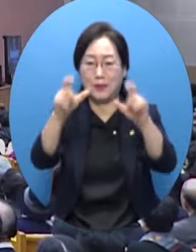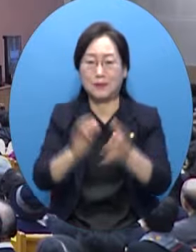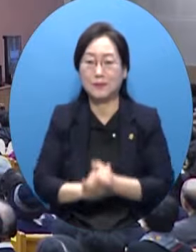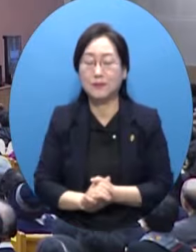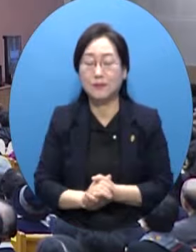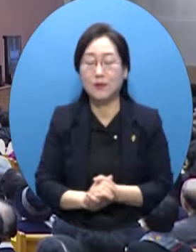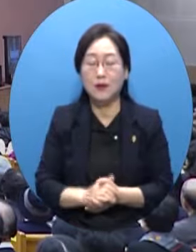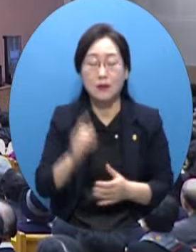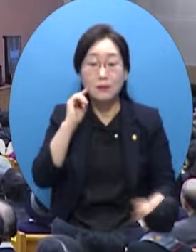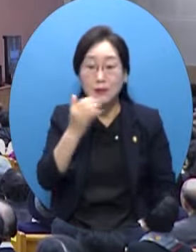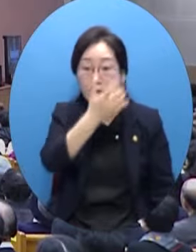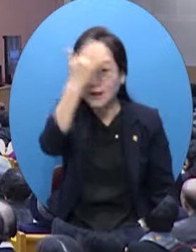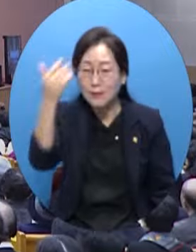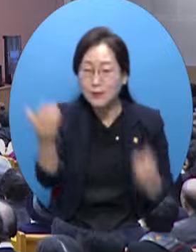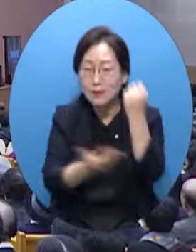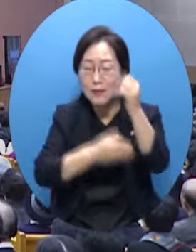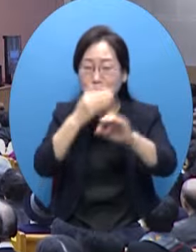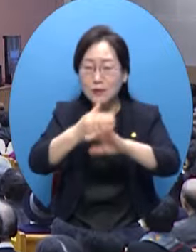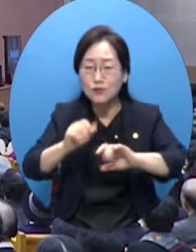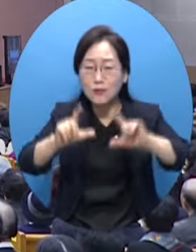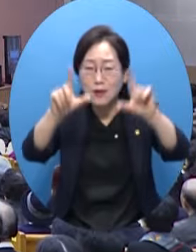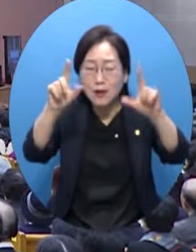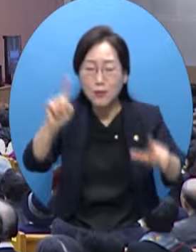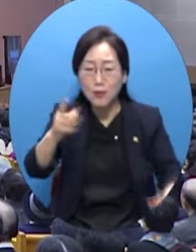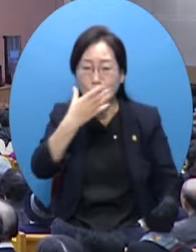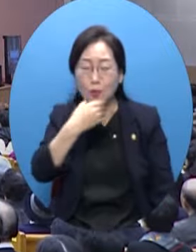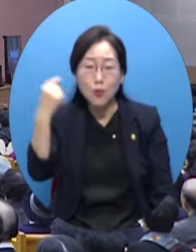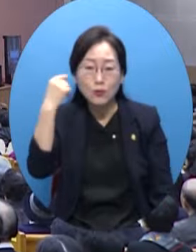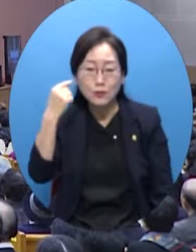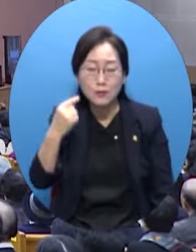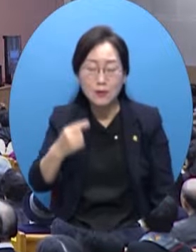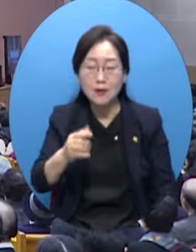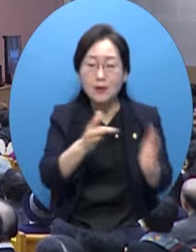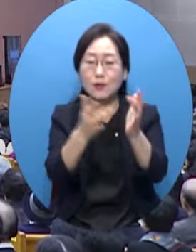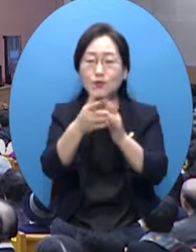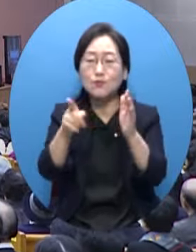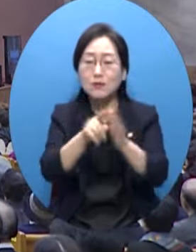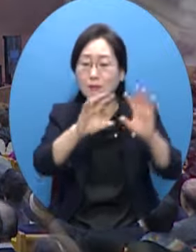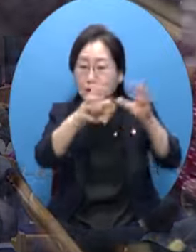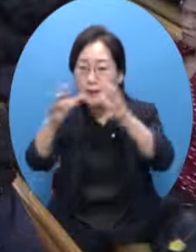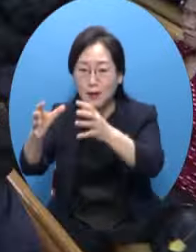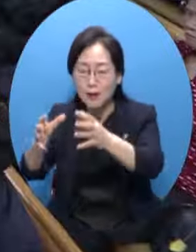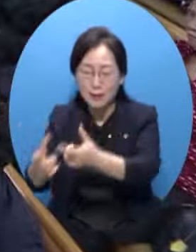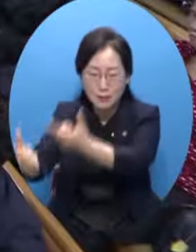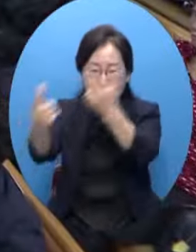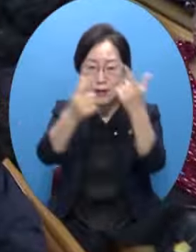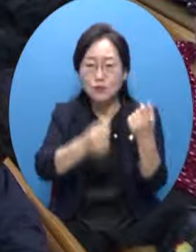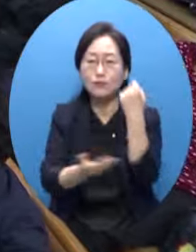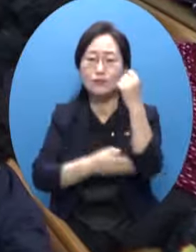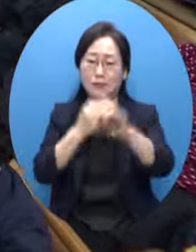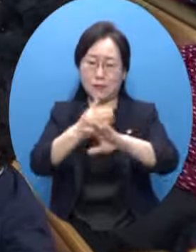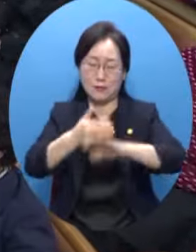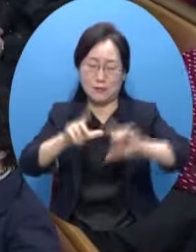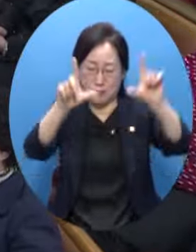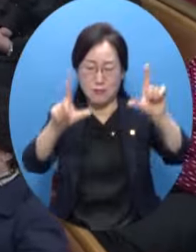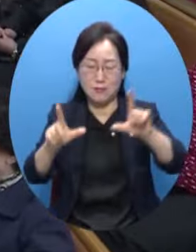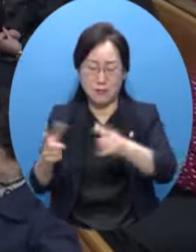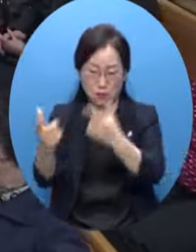미국을 비롯해서 복음이 들어간 모든 나라에서 개선한 것이 바로 오늘날의 추수감사절입니다.